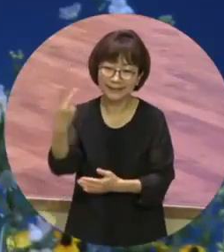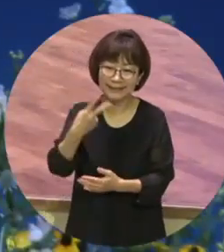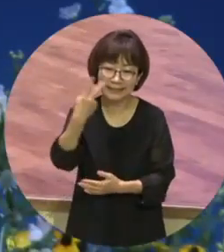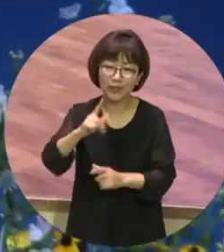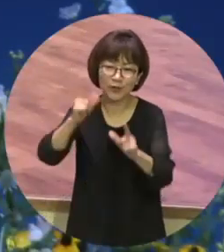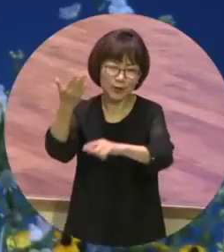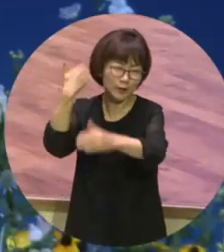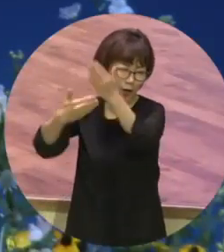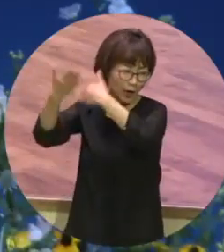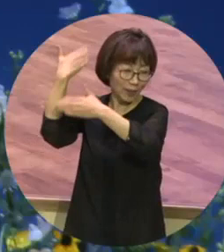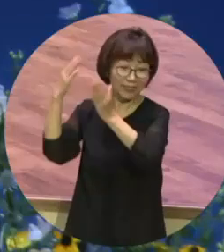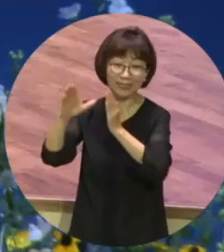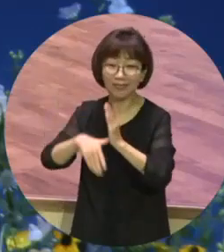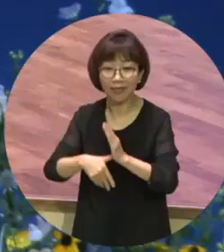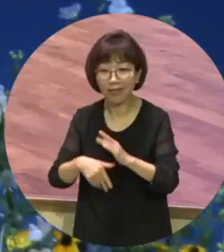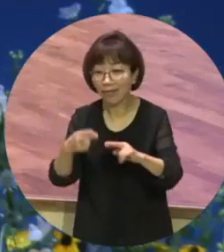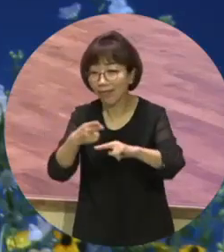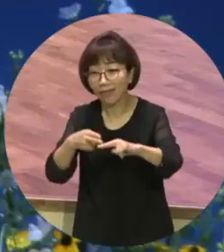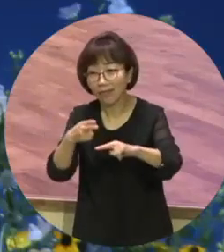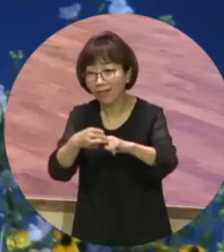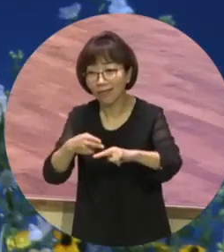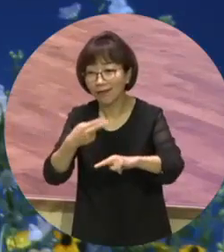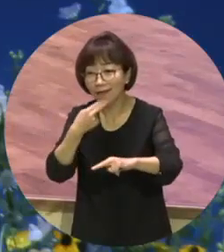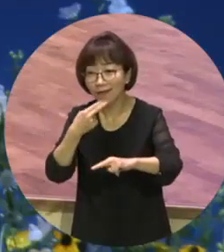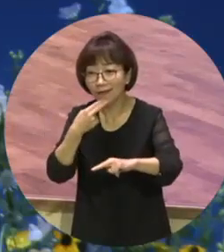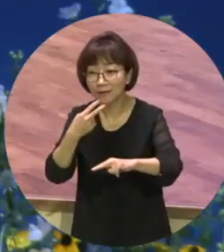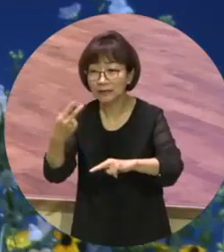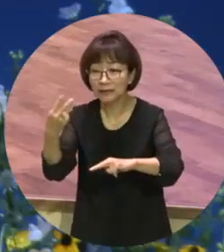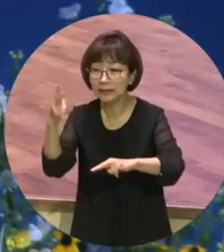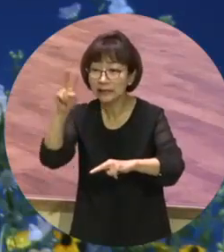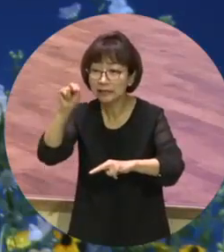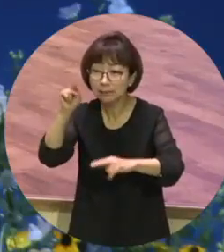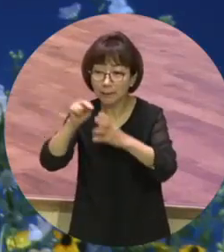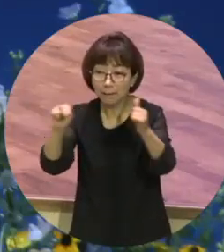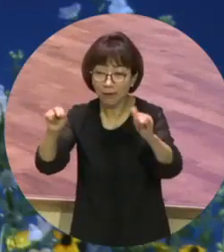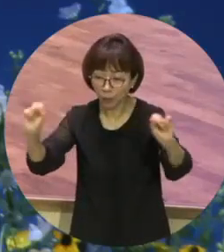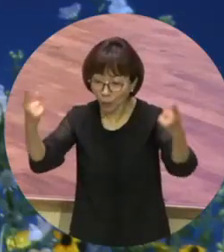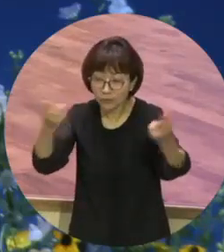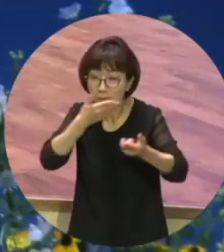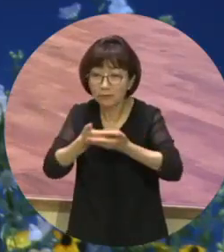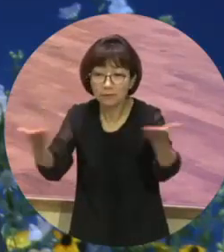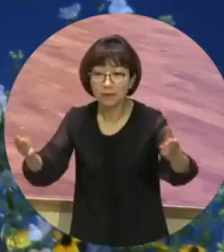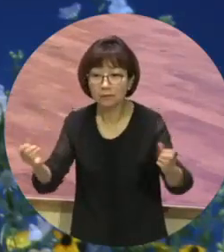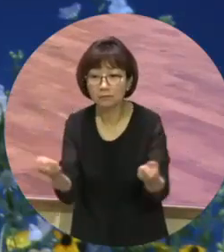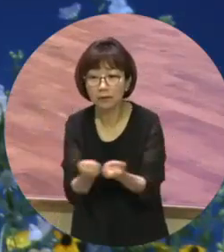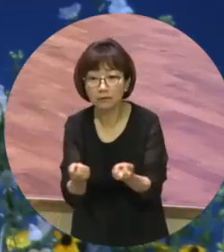더 했지. 무슨 재주로 먹이겠어요. 그 엄청난 음식을.